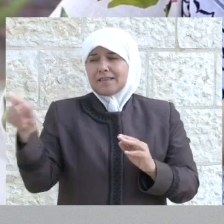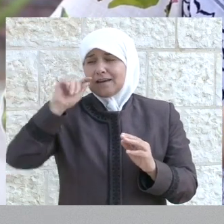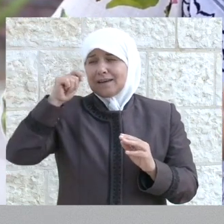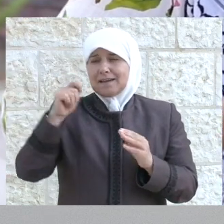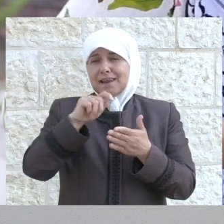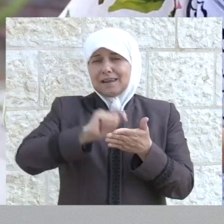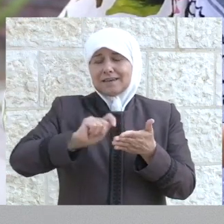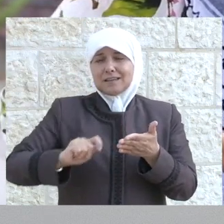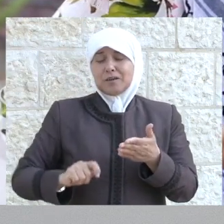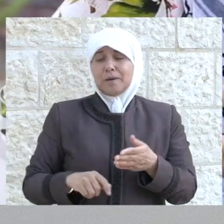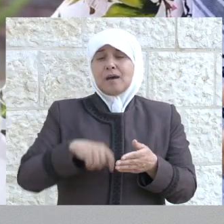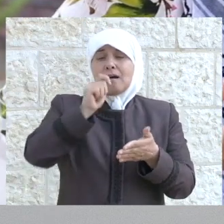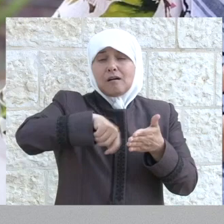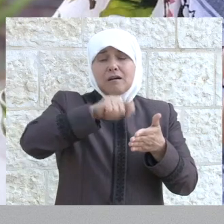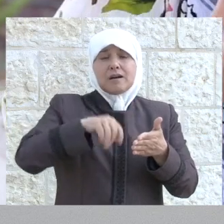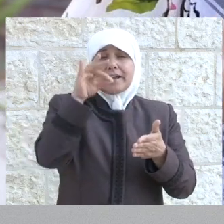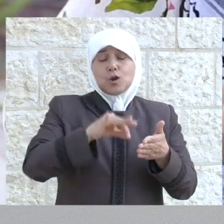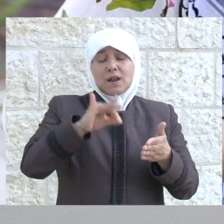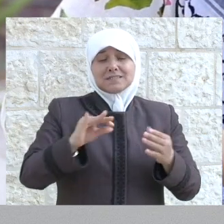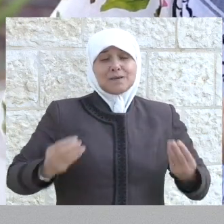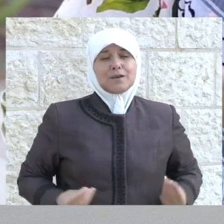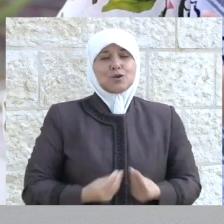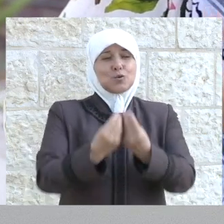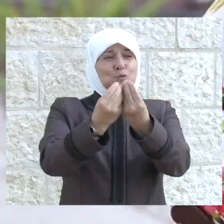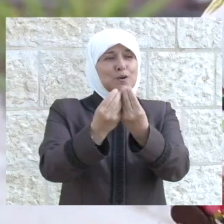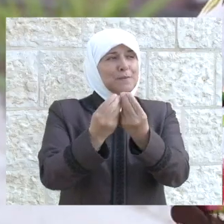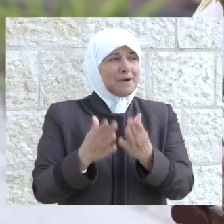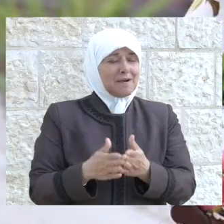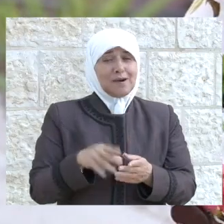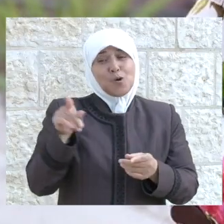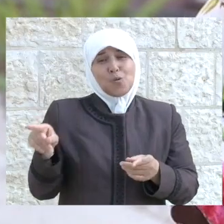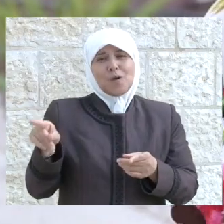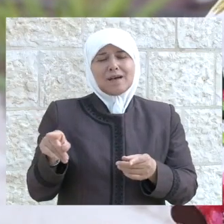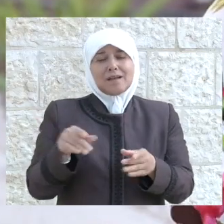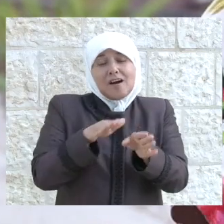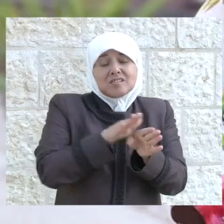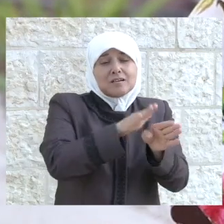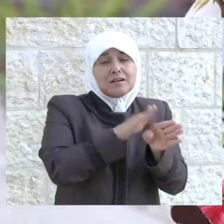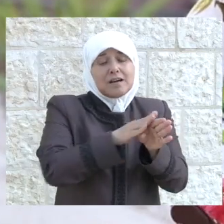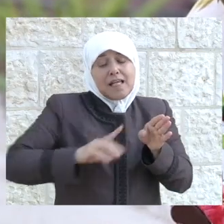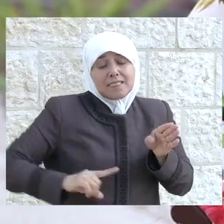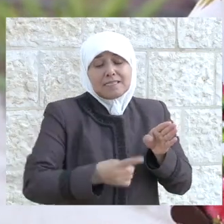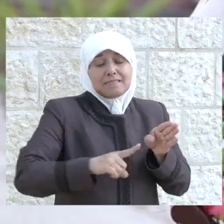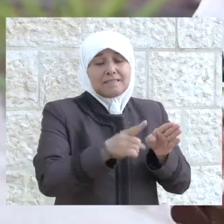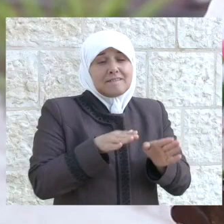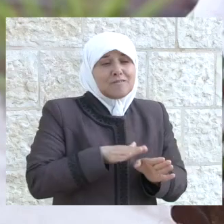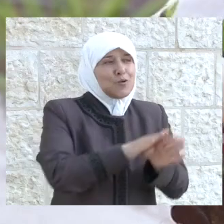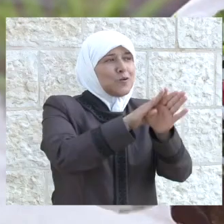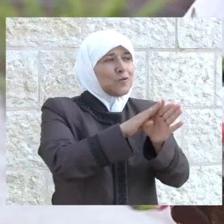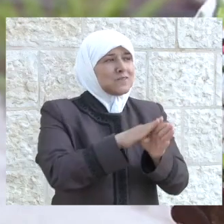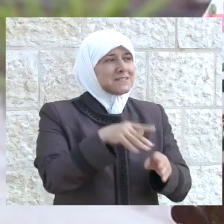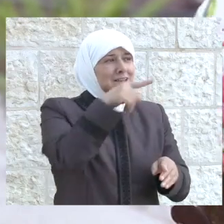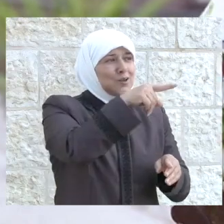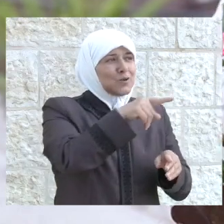طبعاً أنا جداً كنت سعيدة في هاي المشاركة تبعته، اللي كانت تعطيني دائماً حافز وقوة كبيرة خلال الرحلة. كان في